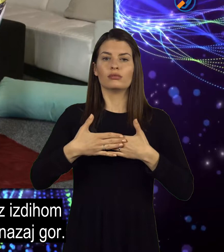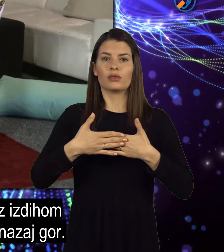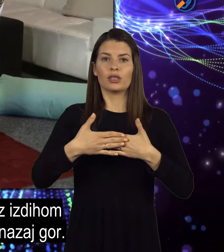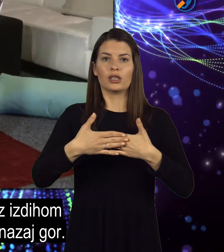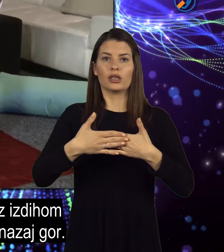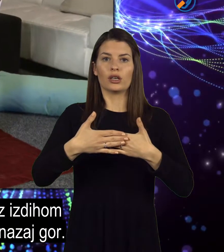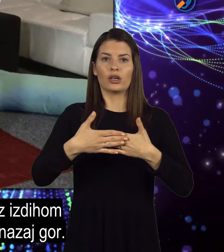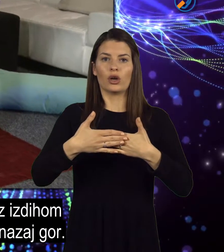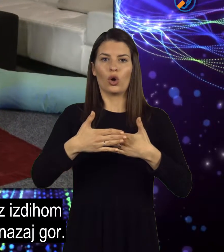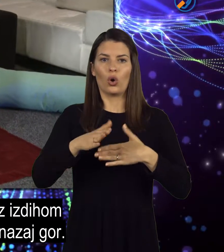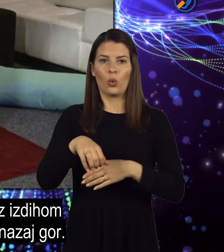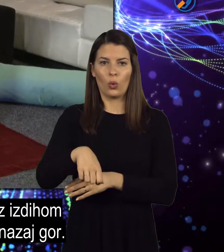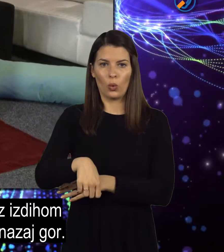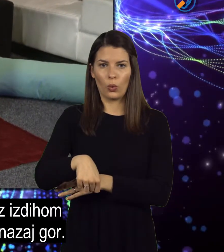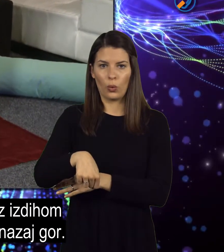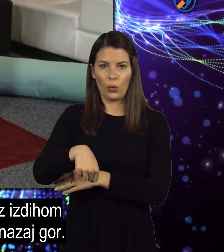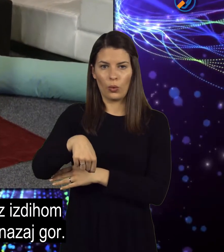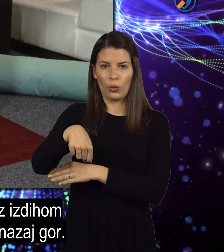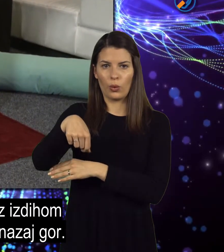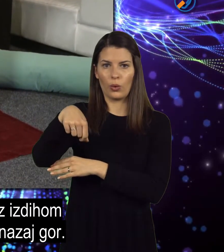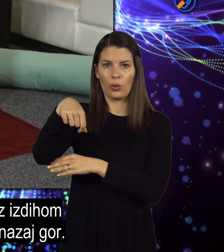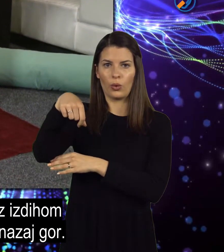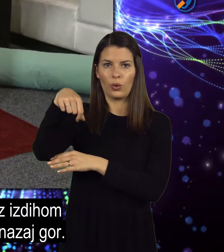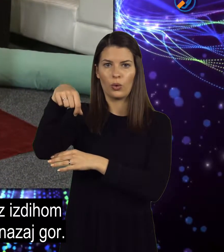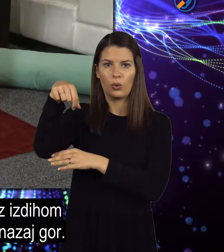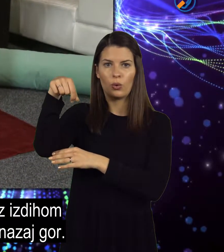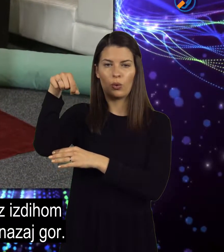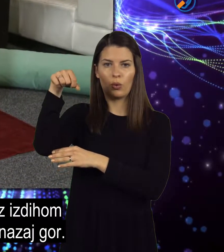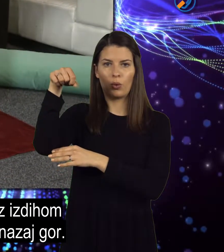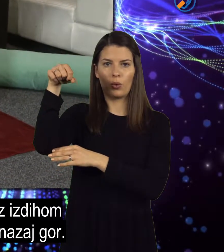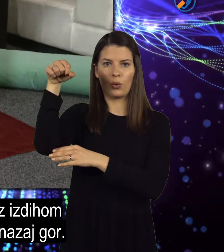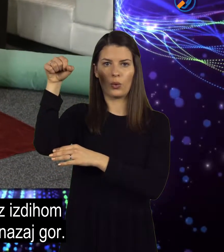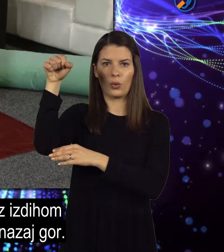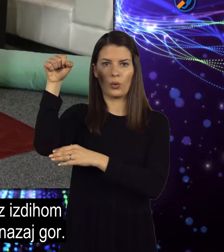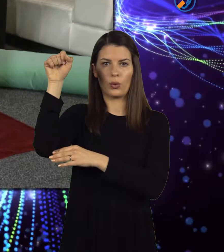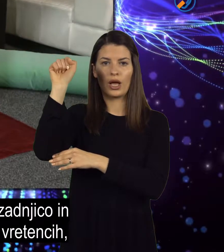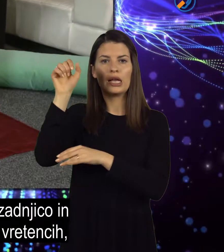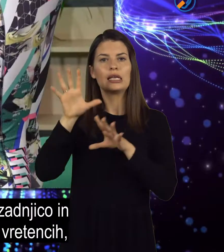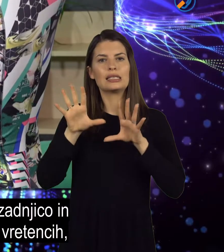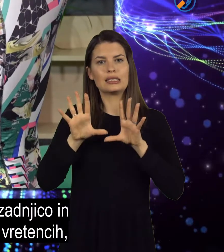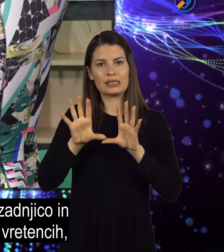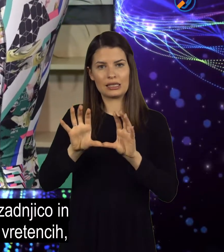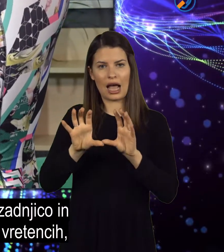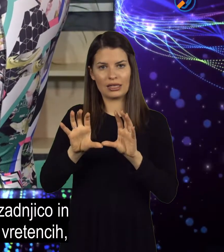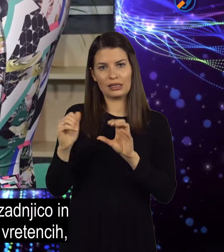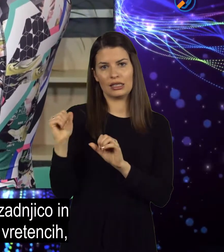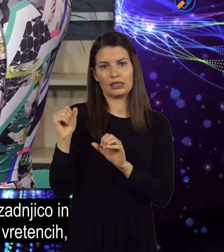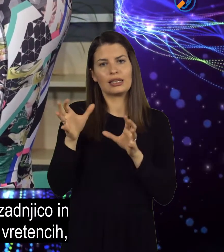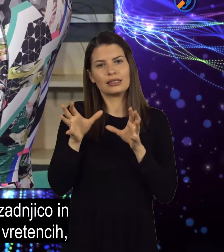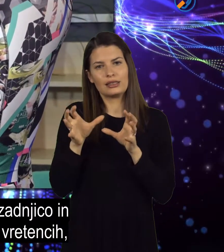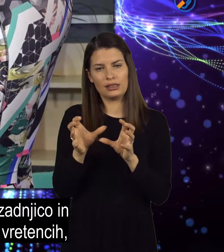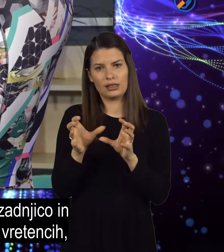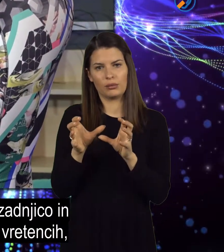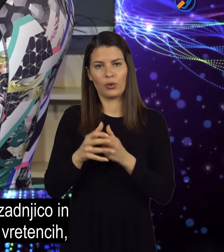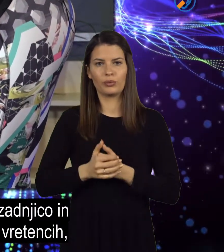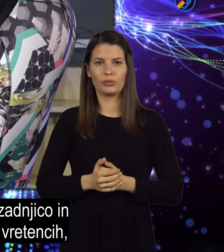vdih in z izdihom potujem počasi nazaj gor. Najprej stisnem zadnjico